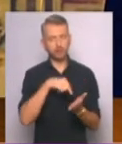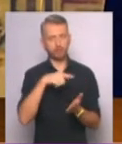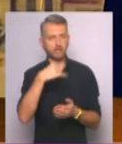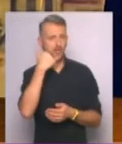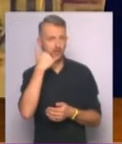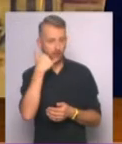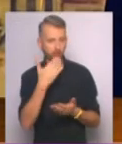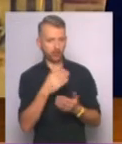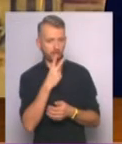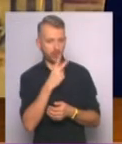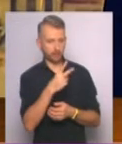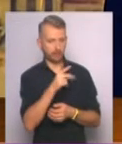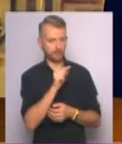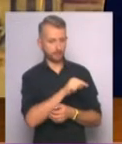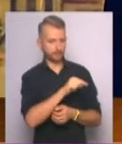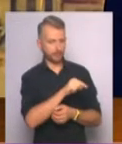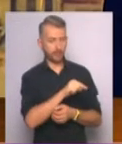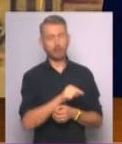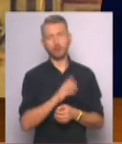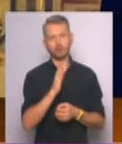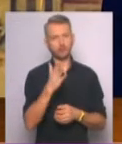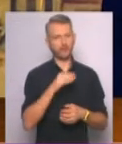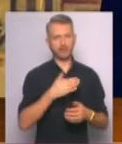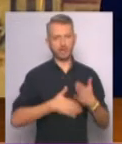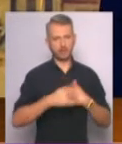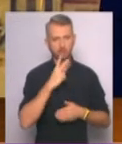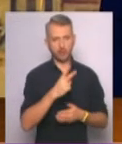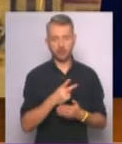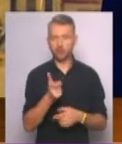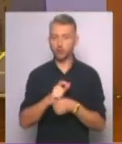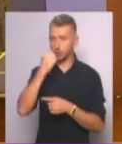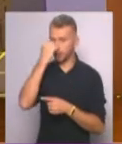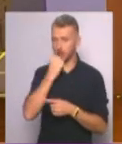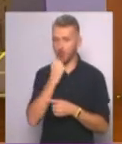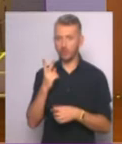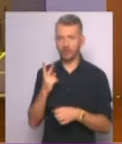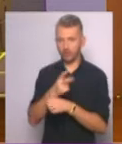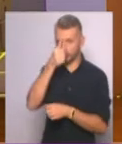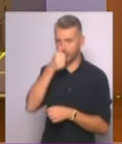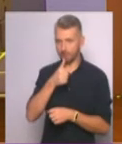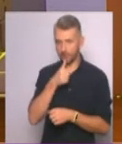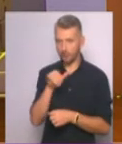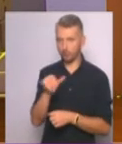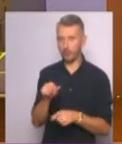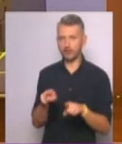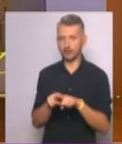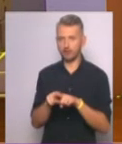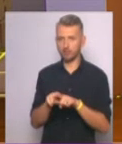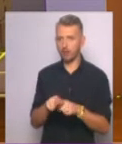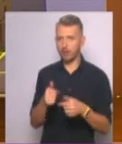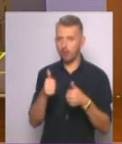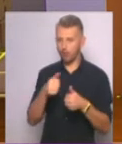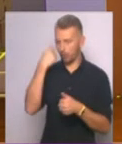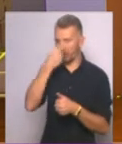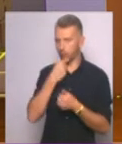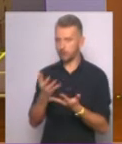стрічці, на прийоми. Буде дуже рада всіх бачити. Так, дуже дякую. Тобто двічі на місяць точно у вас такий гарний особистий прийом.